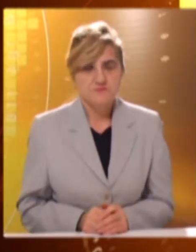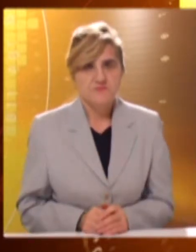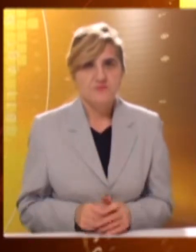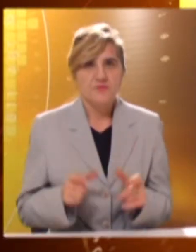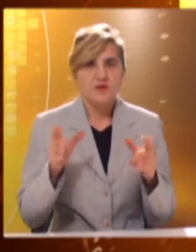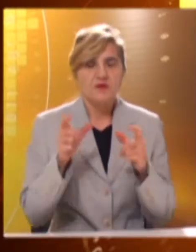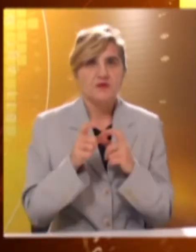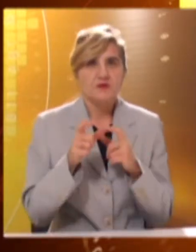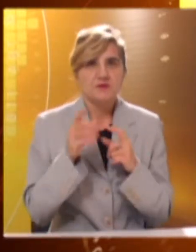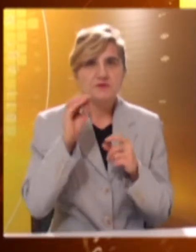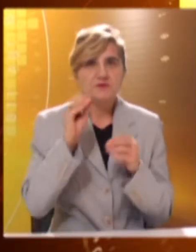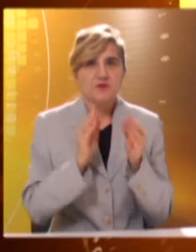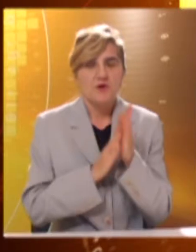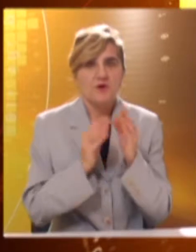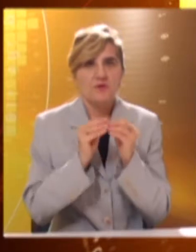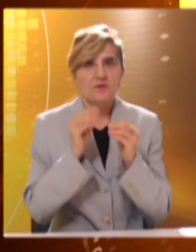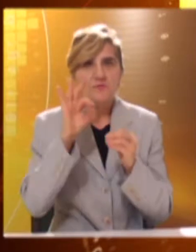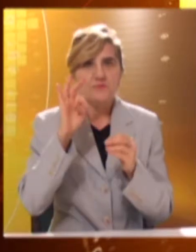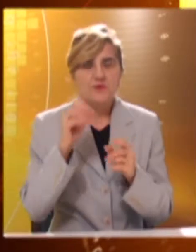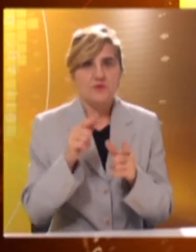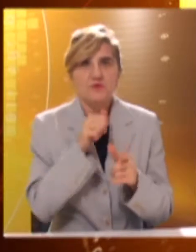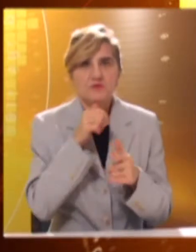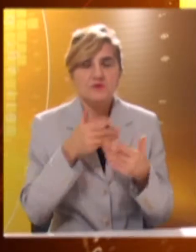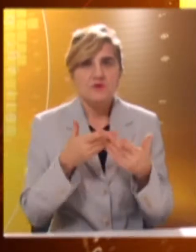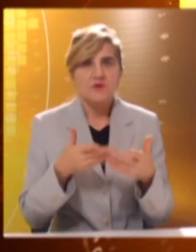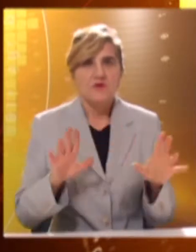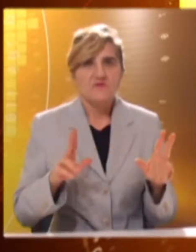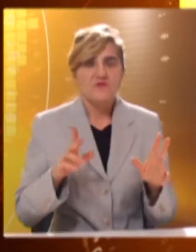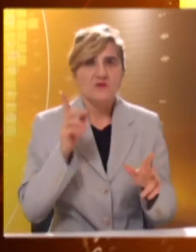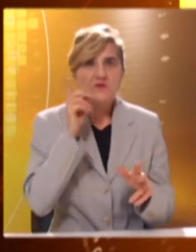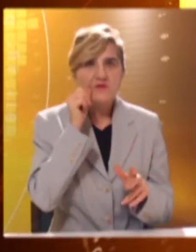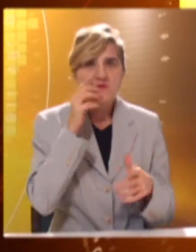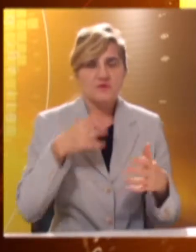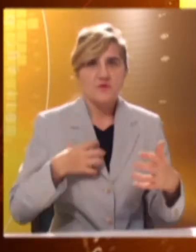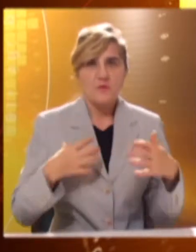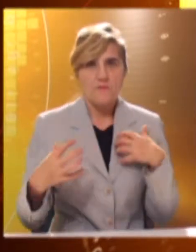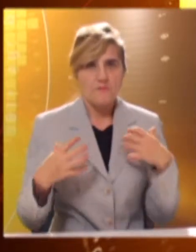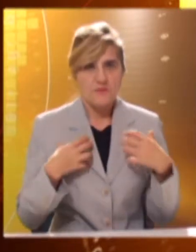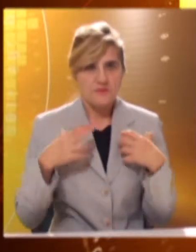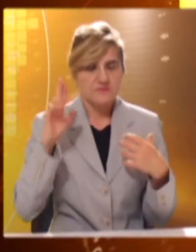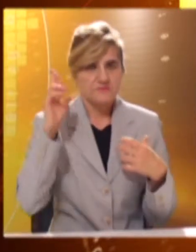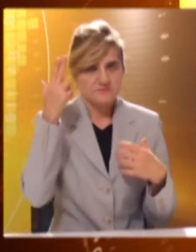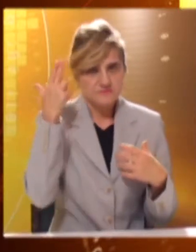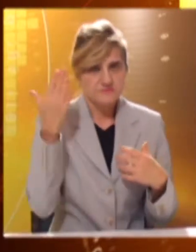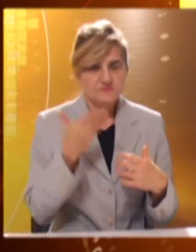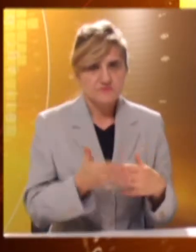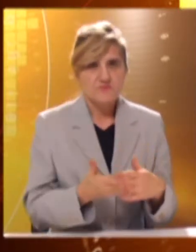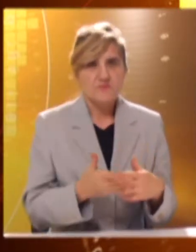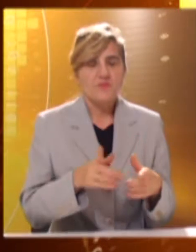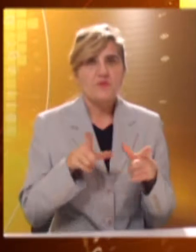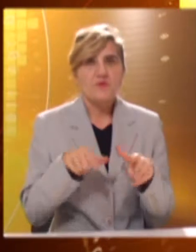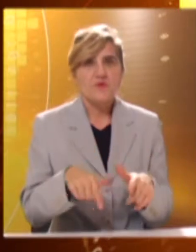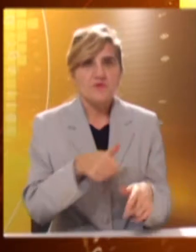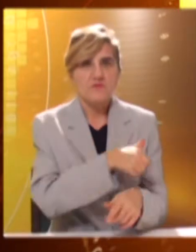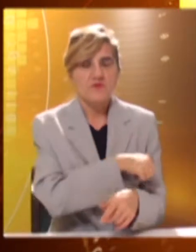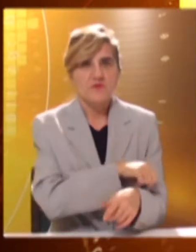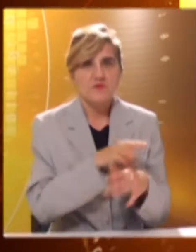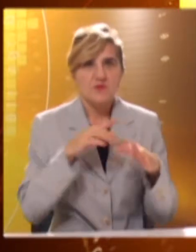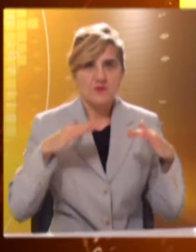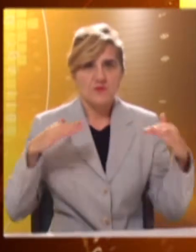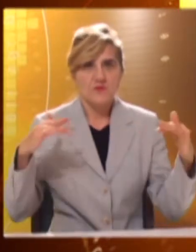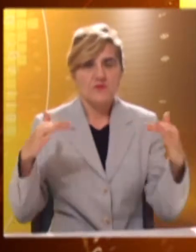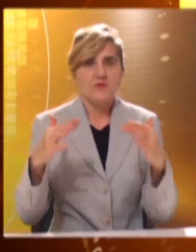Somborsko narodno pozorište je otvorilo 8. međunarodni Desire Central Station festival sa predstavom Gogoland u režiji Andraša Urbana. Ovogodišnji